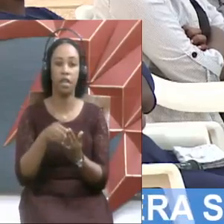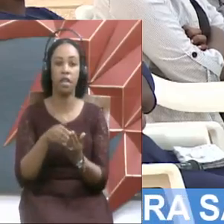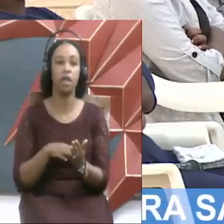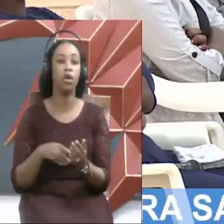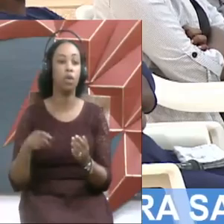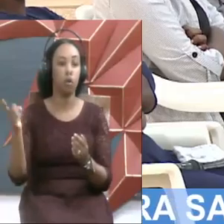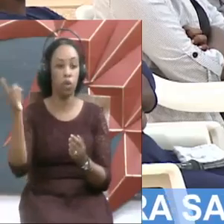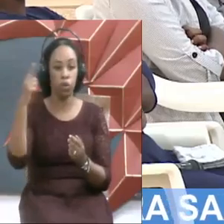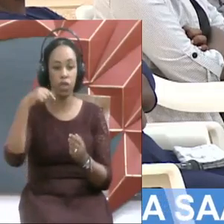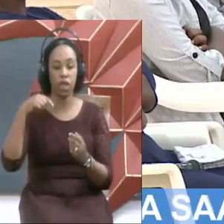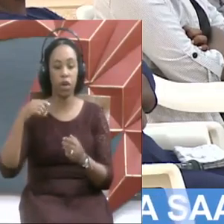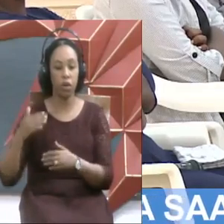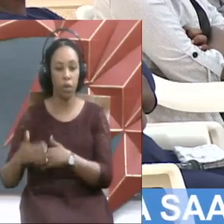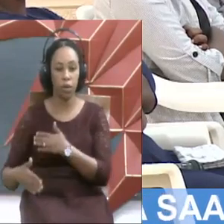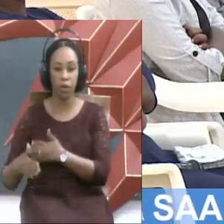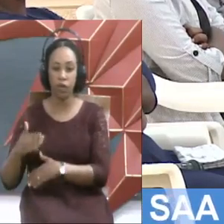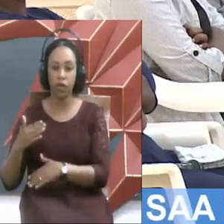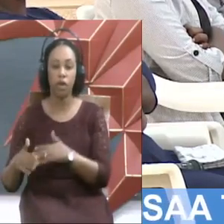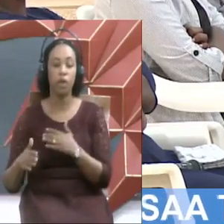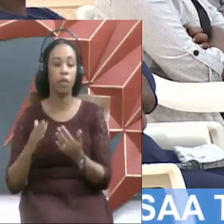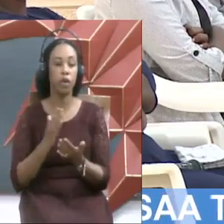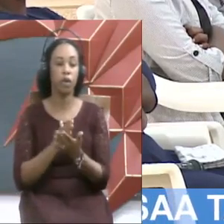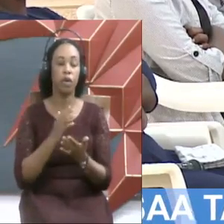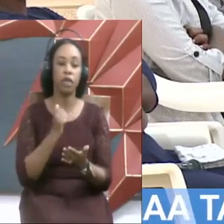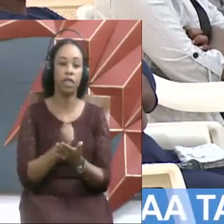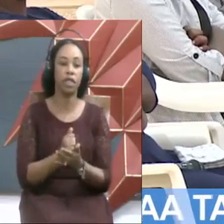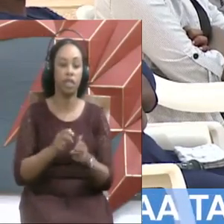bugufi kuko satani